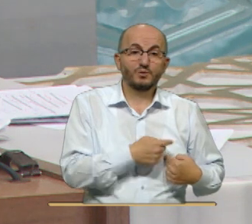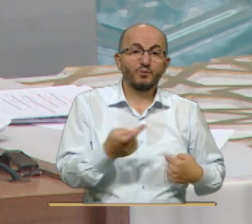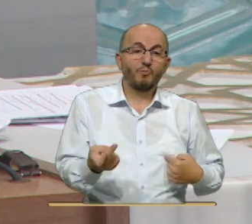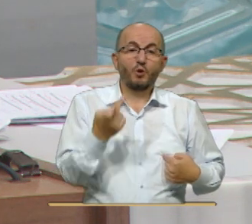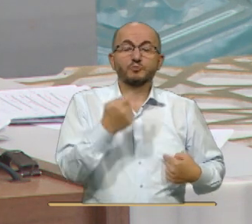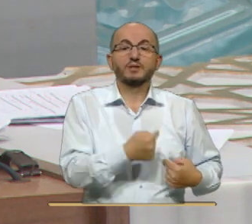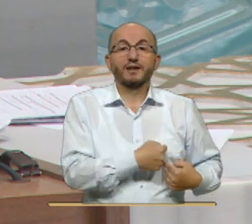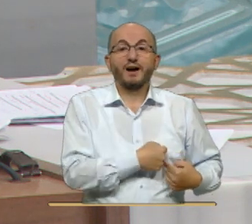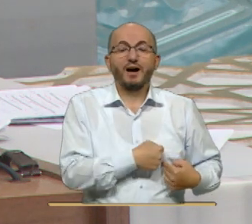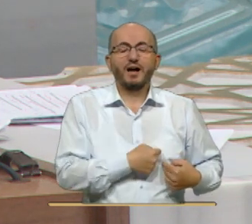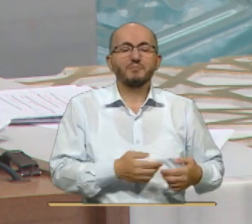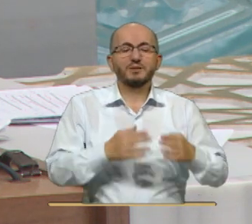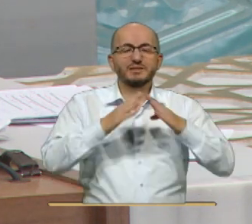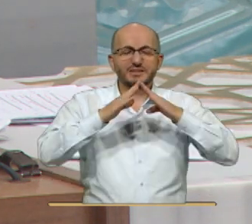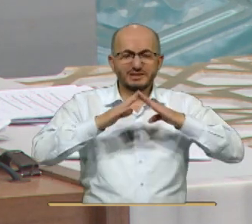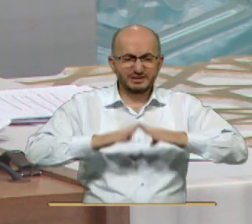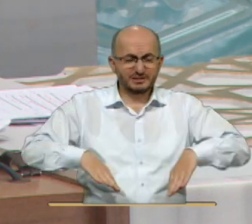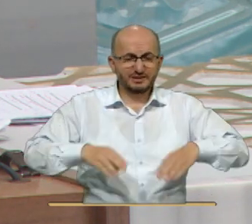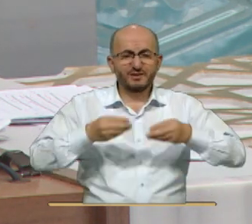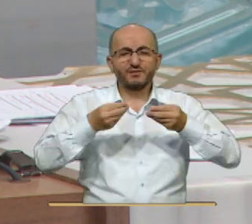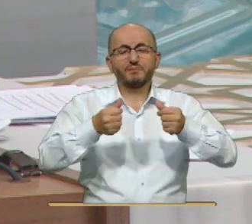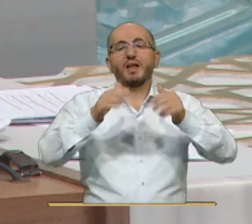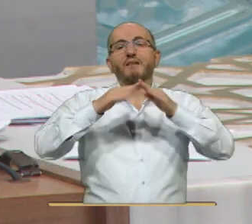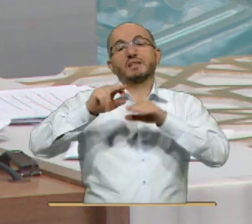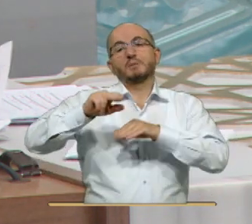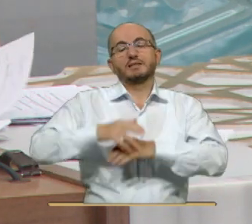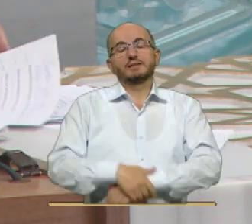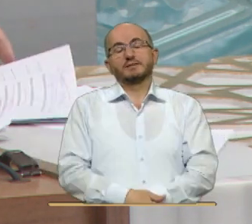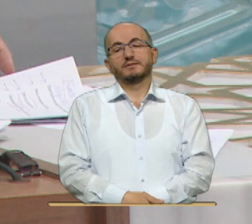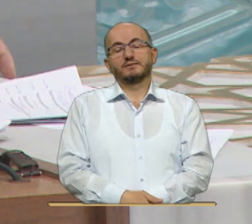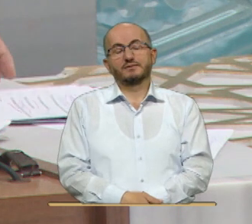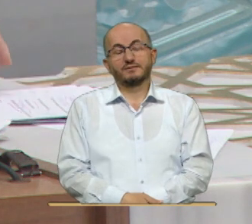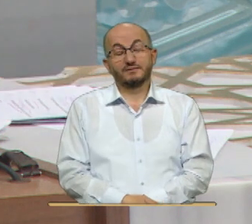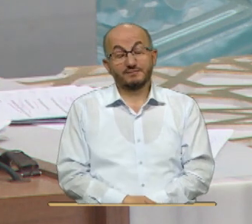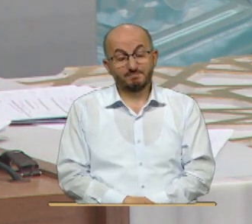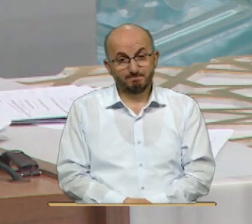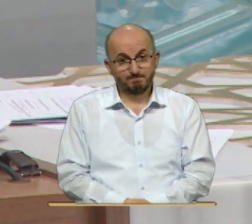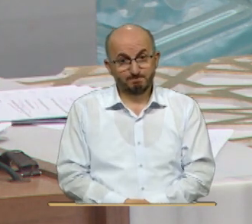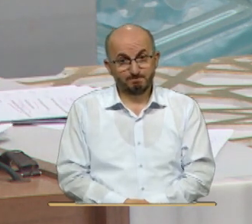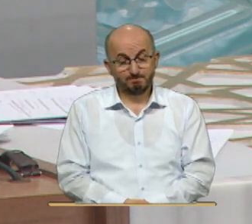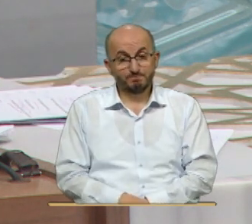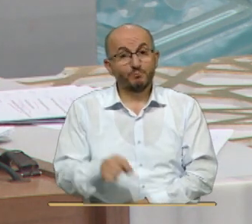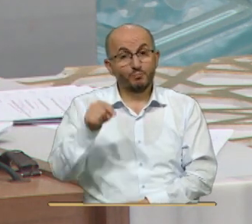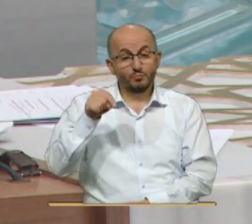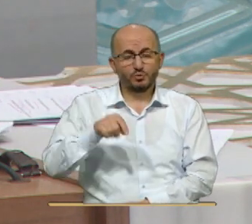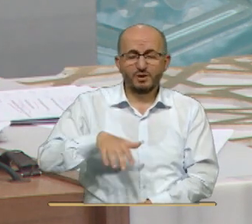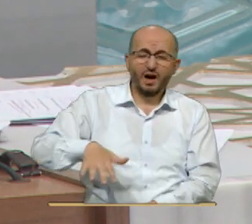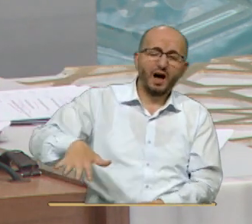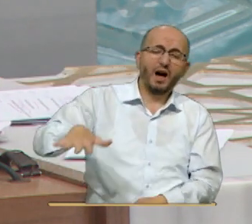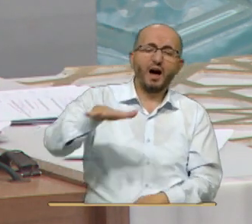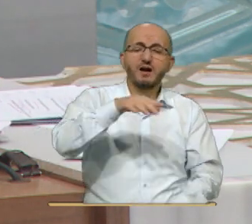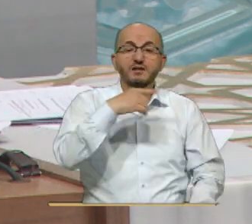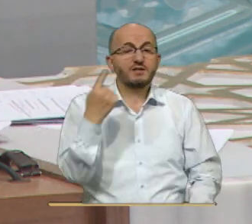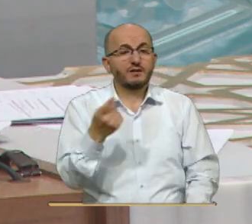kalp, yıkık, virane bir ev gibidir. Değerli kardeşlerim, bugün her şeyden